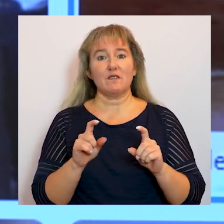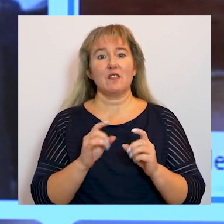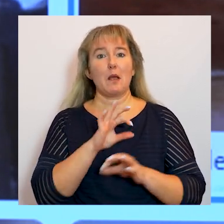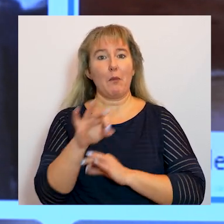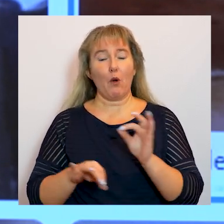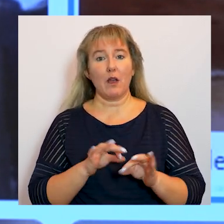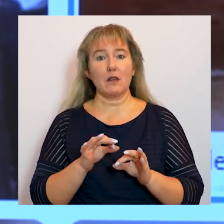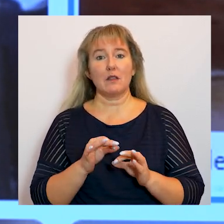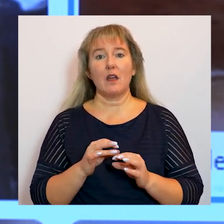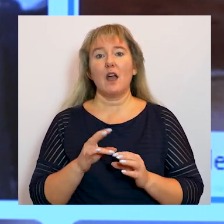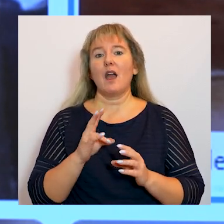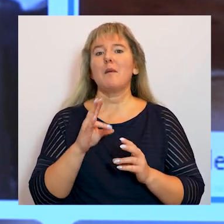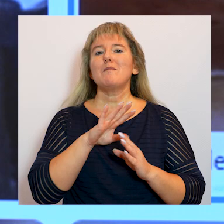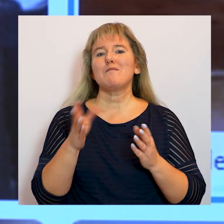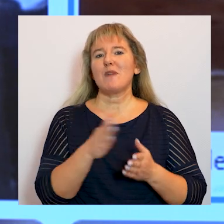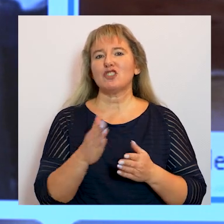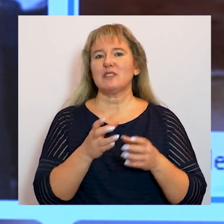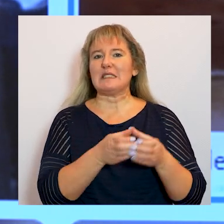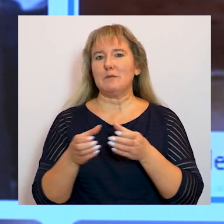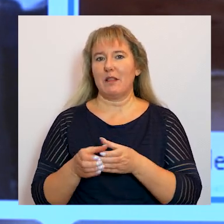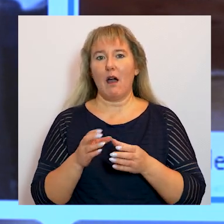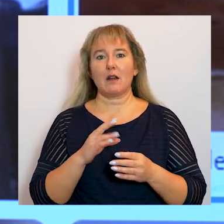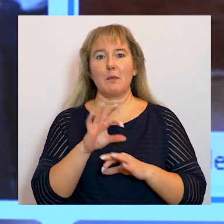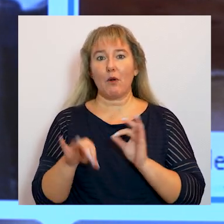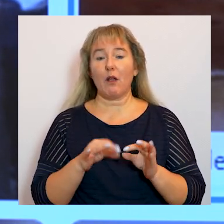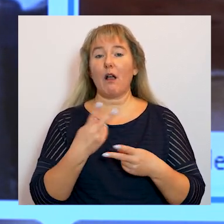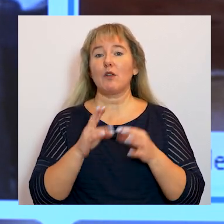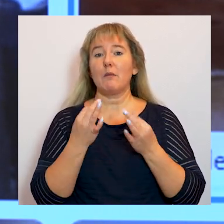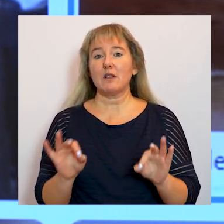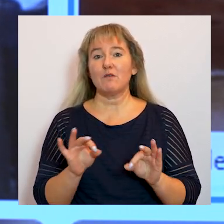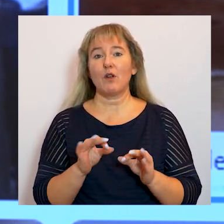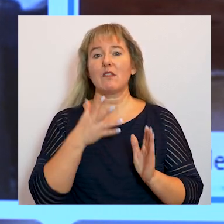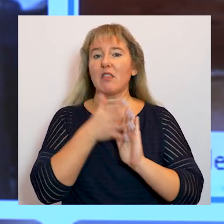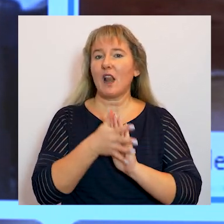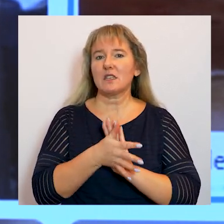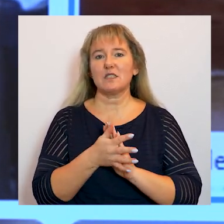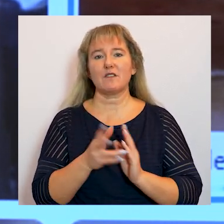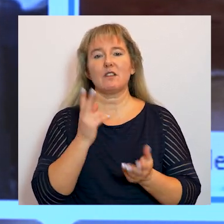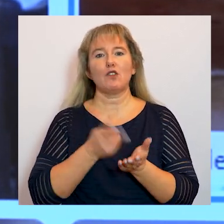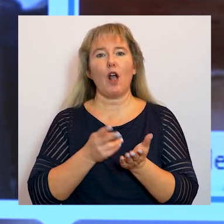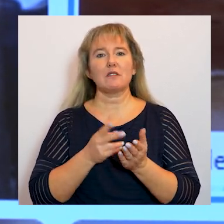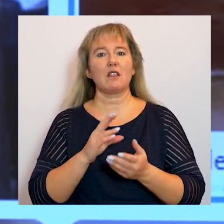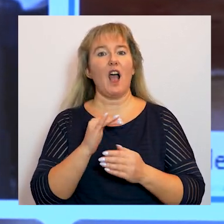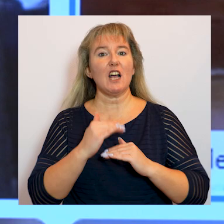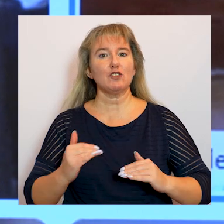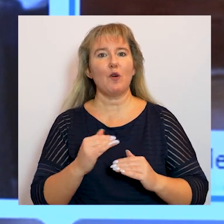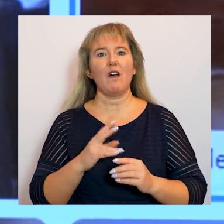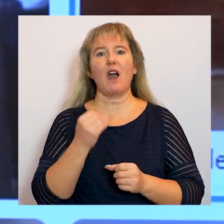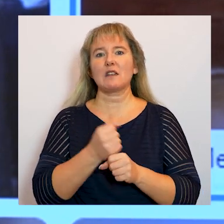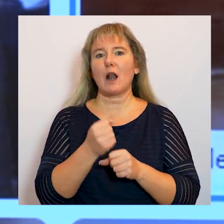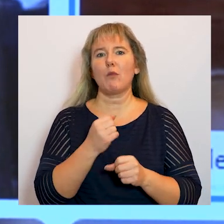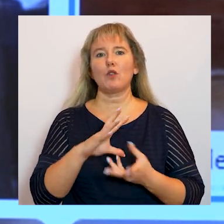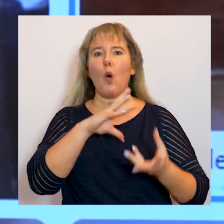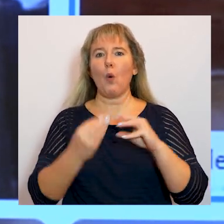надведомственный проект, междисциплинарный проект, который позволил бы проанализировать и на доказательной основе